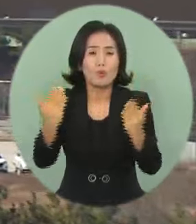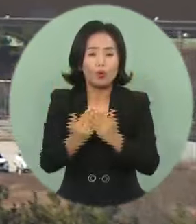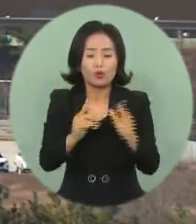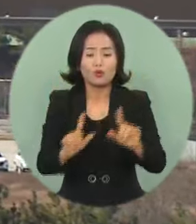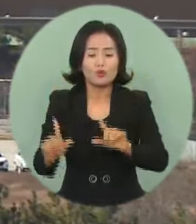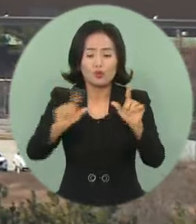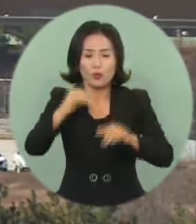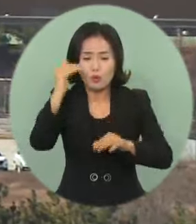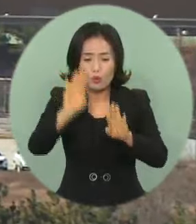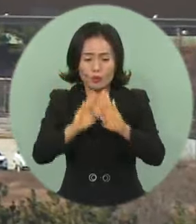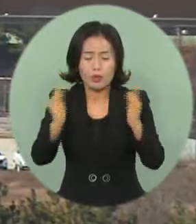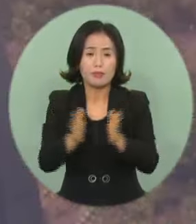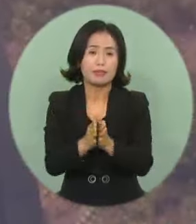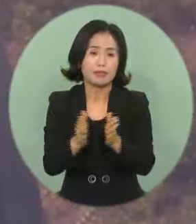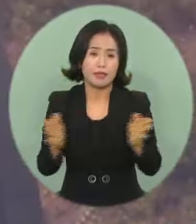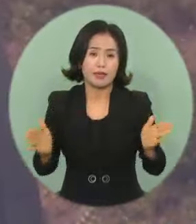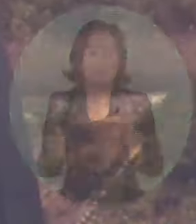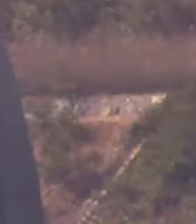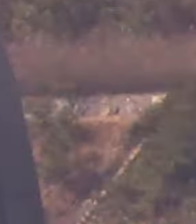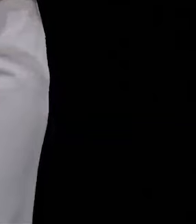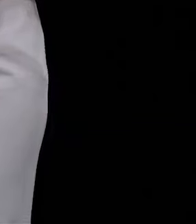주민 공람에 들어갔습니다.